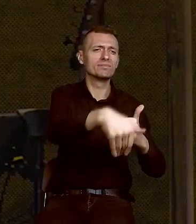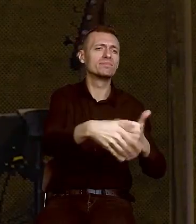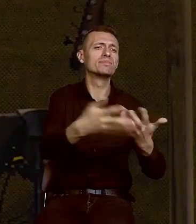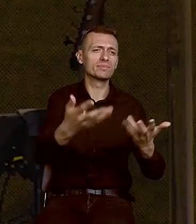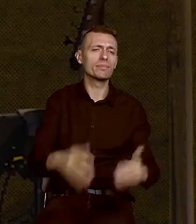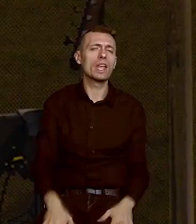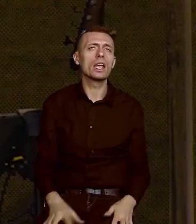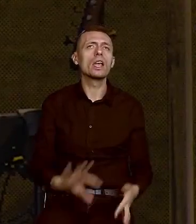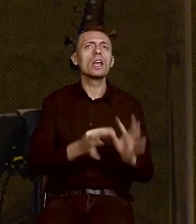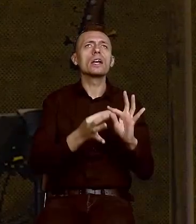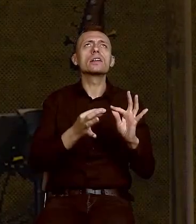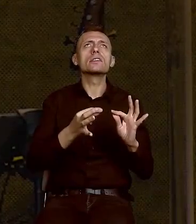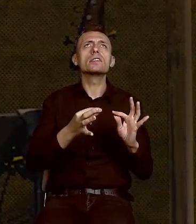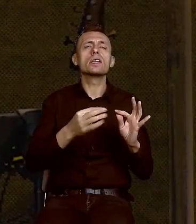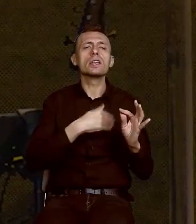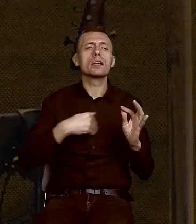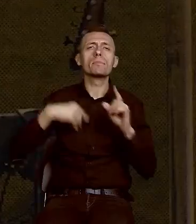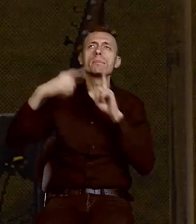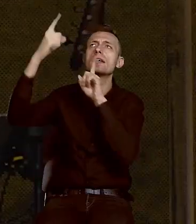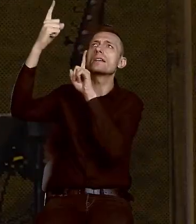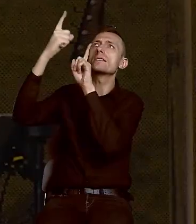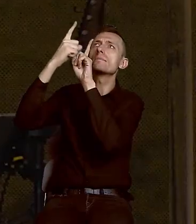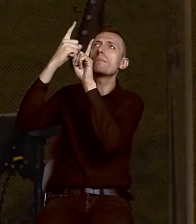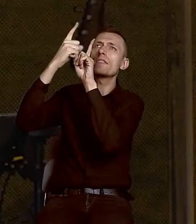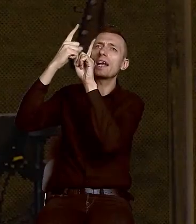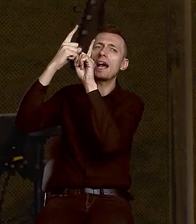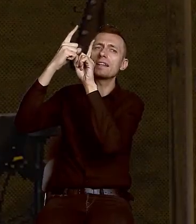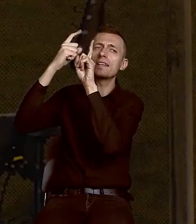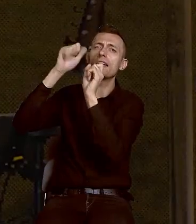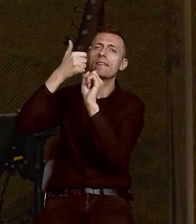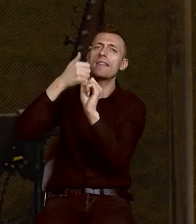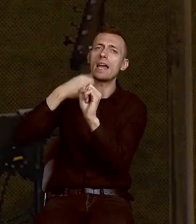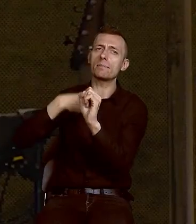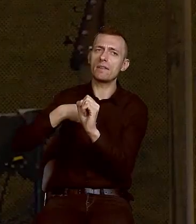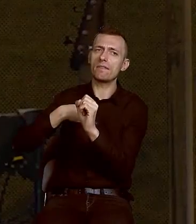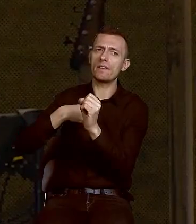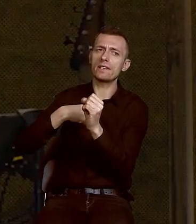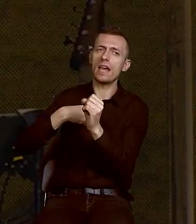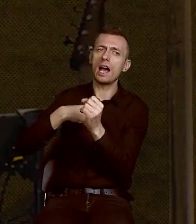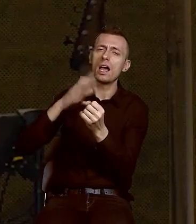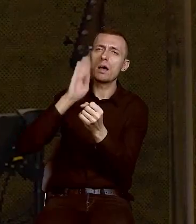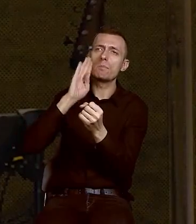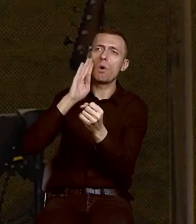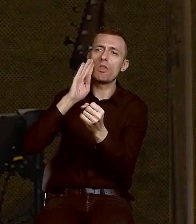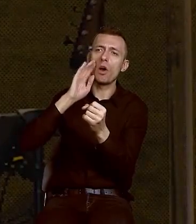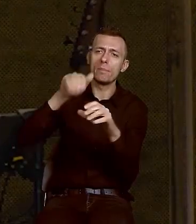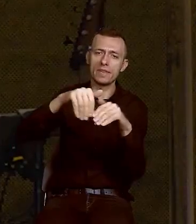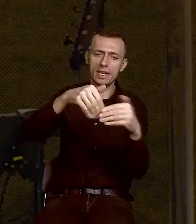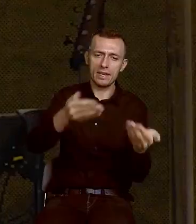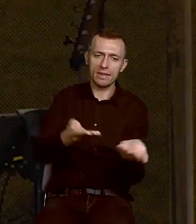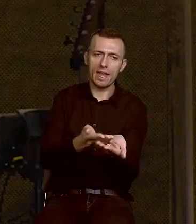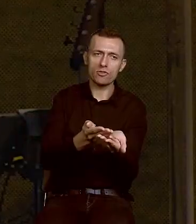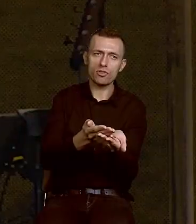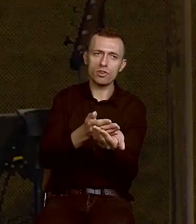wodą. Zamiana błotnistej wody, pełnej naszych grzesznych skłonności, na czystą wodę o